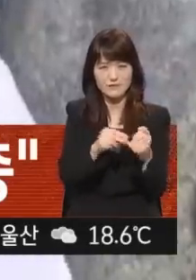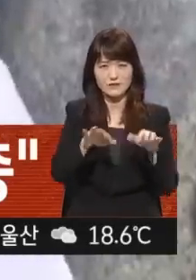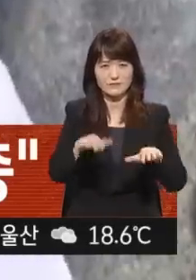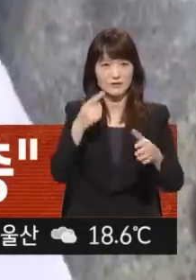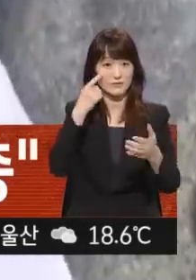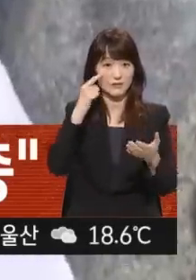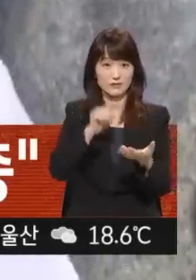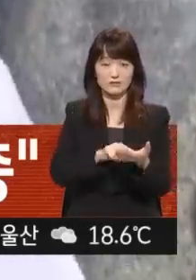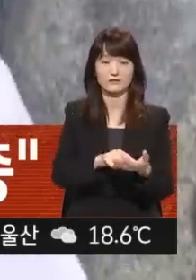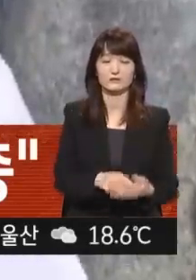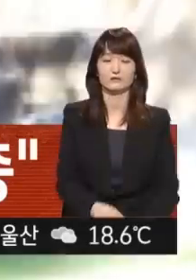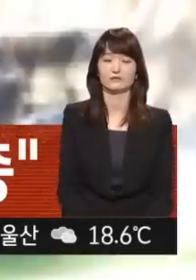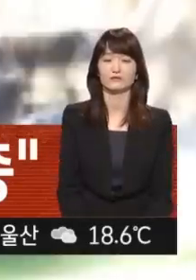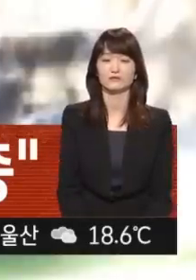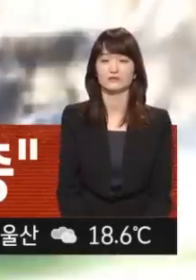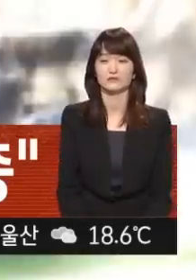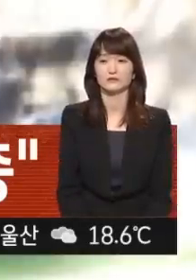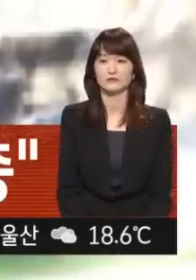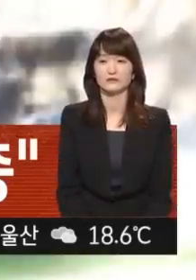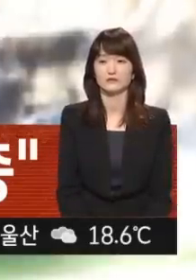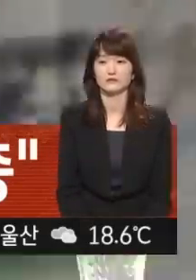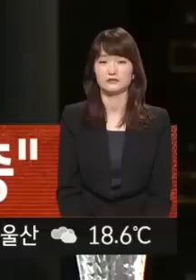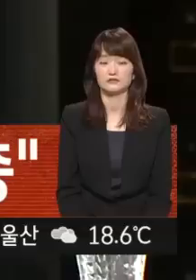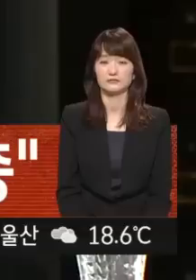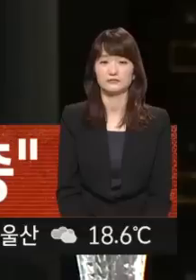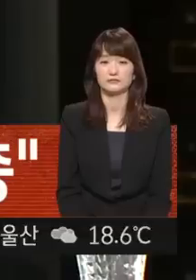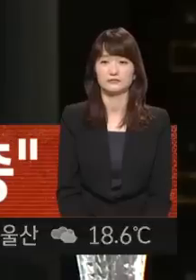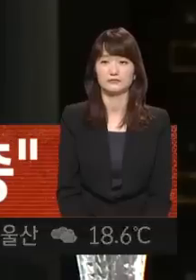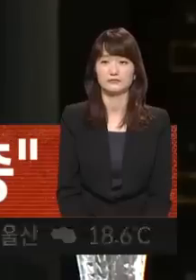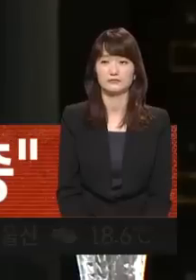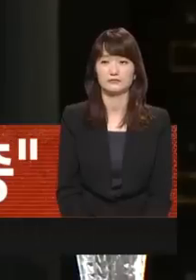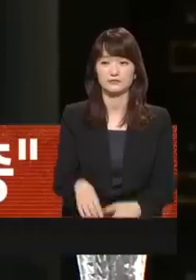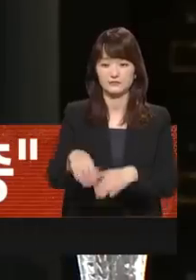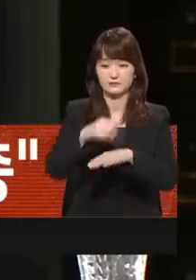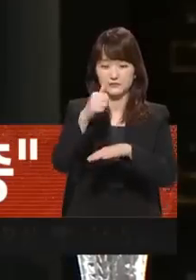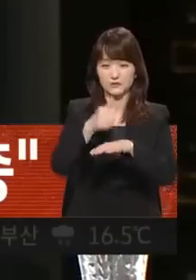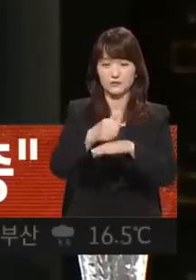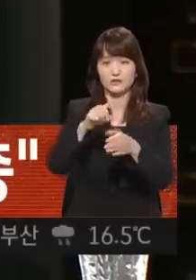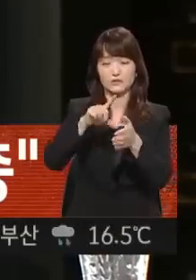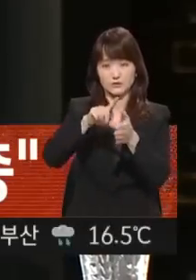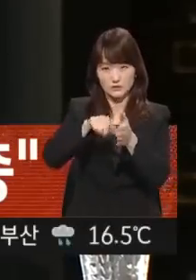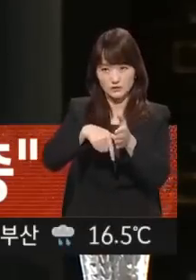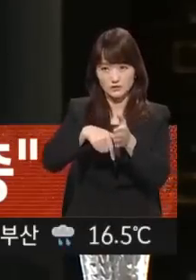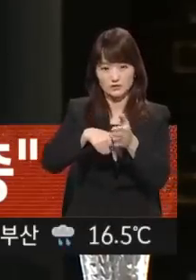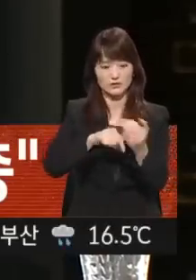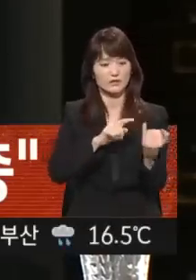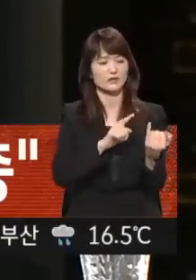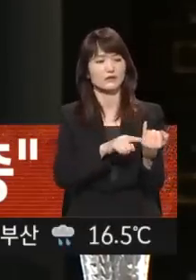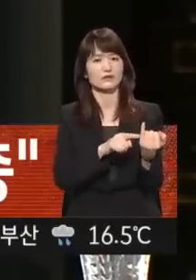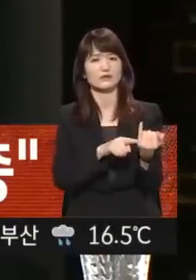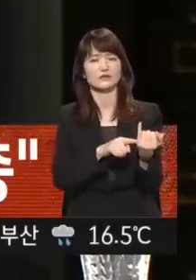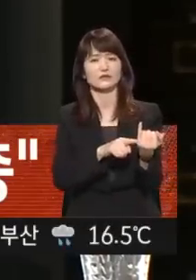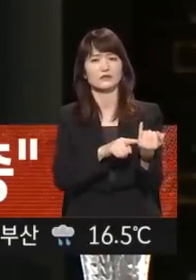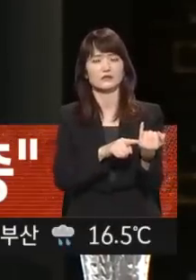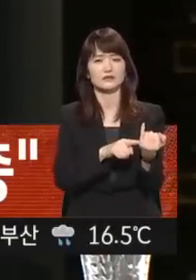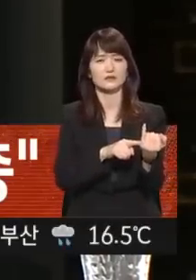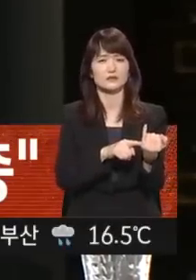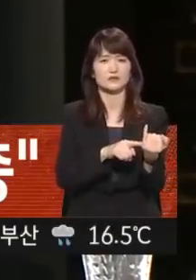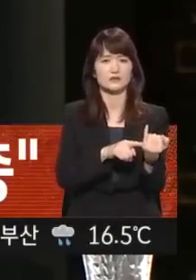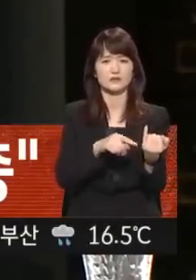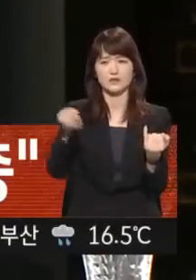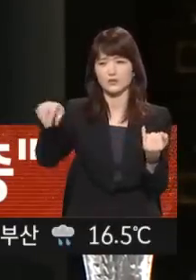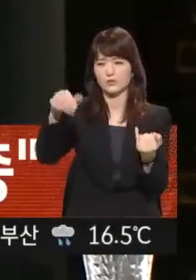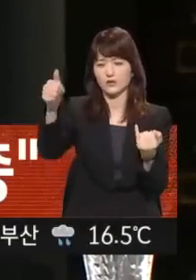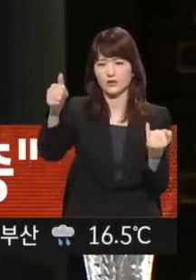다 드러났습니다 그러니까 한마디로 진짜 앞서 교수님 말씀하셨지만 왕조 시절 왕조시대처럼 넌 성은을 입은 것이다 약간 이런